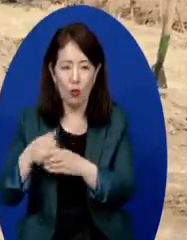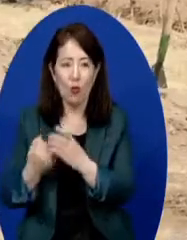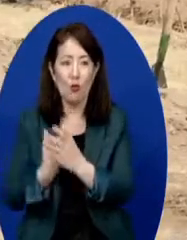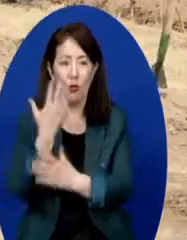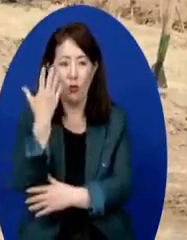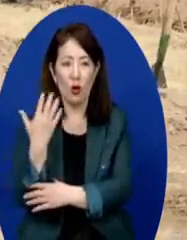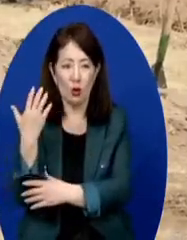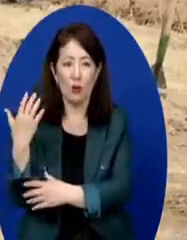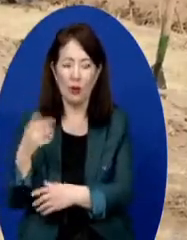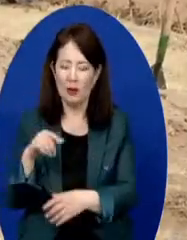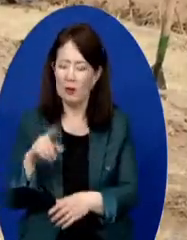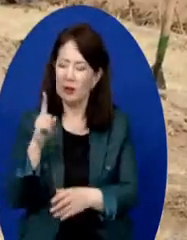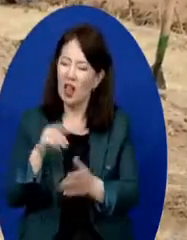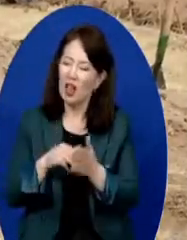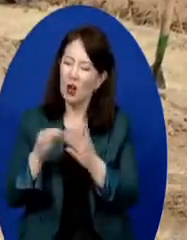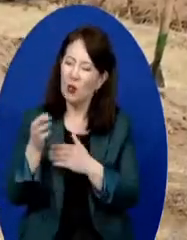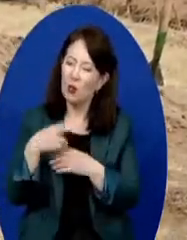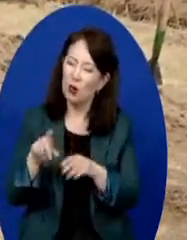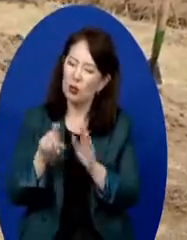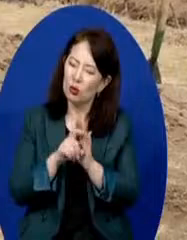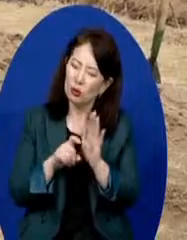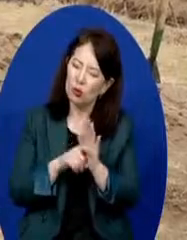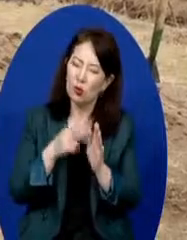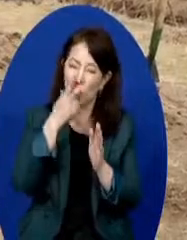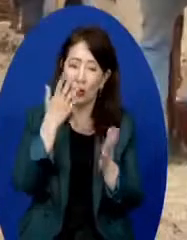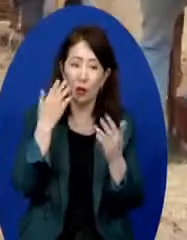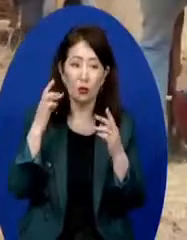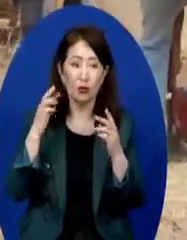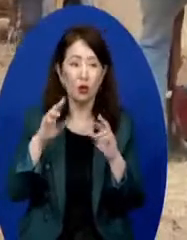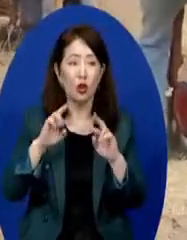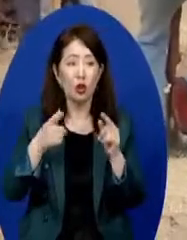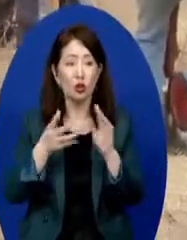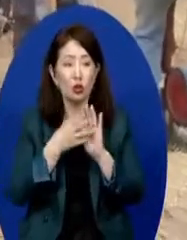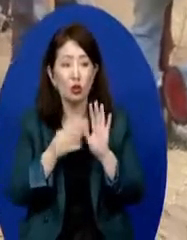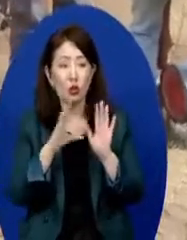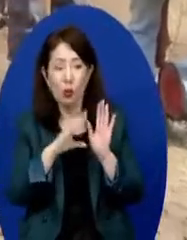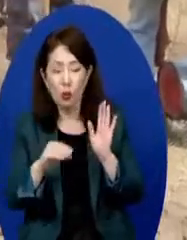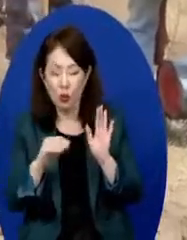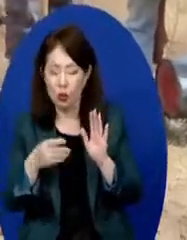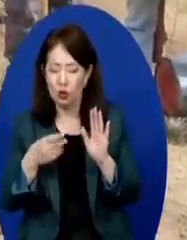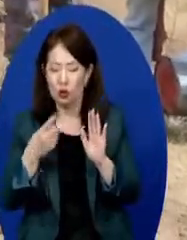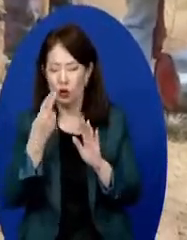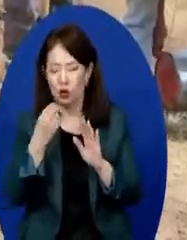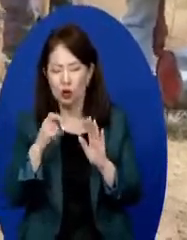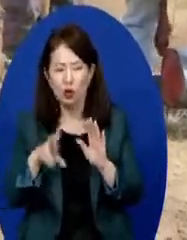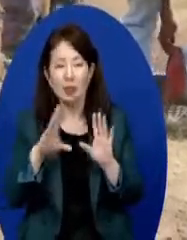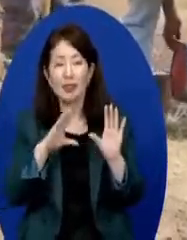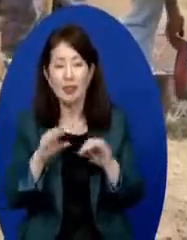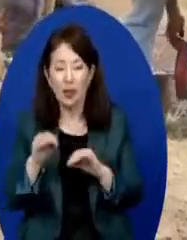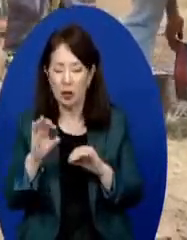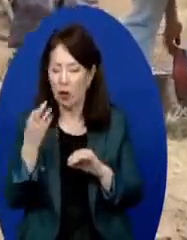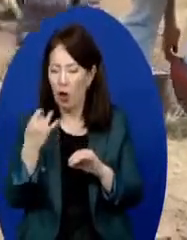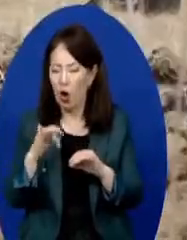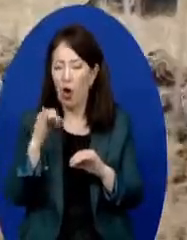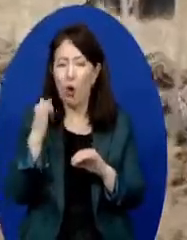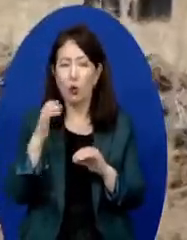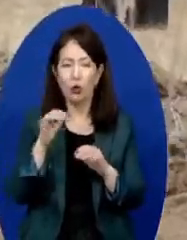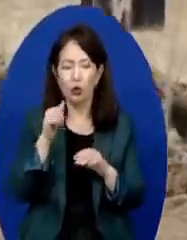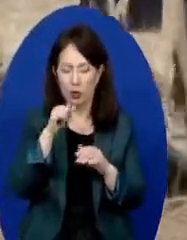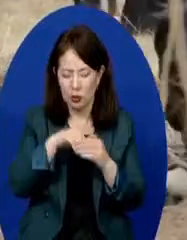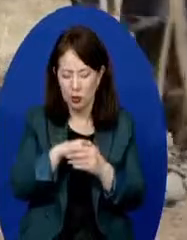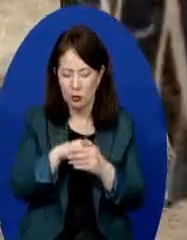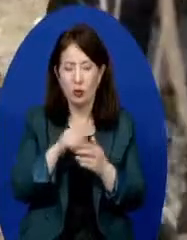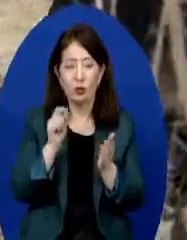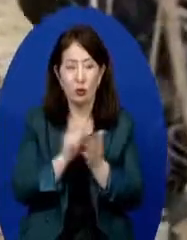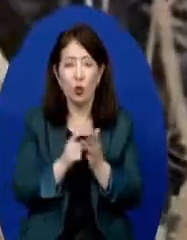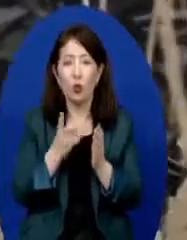байгаа шүү дээ. Тэр мод үндэсний хөдөлгөөн уур амьсгалын өрчлөлтийн нөлөөллийг бууруулах, цөлжилтийг сааруулах, ой усны нөөцийг хамгаалах, чухал хөл хөв нэмрээ